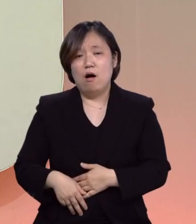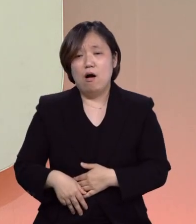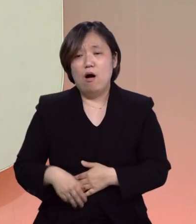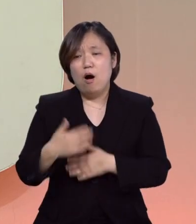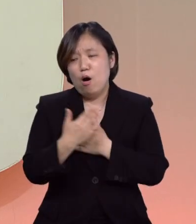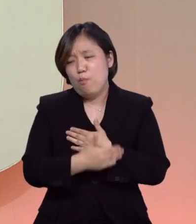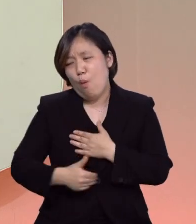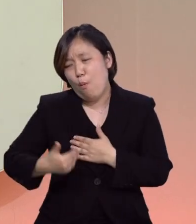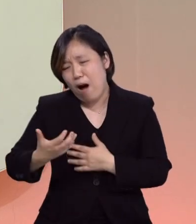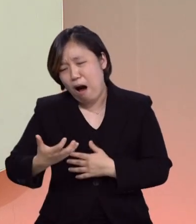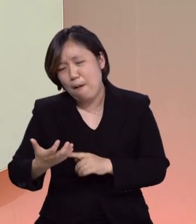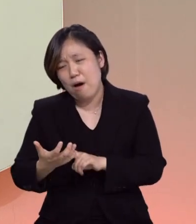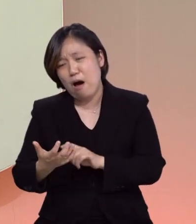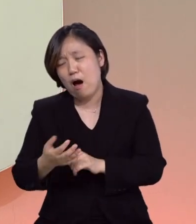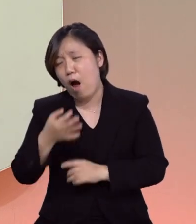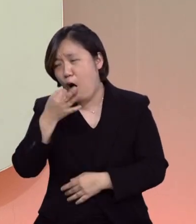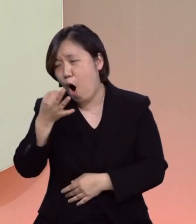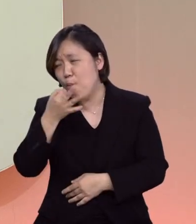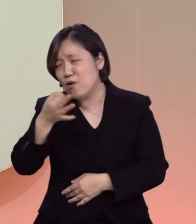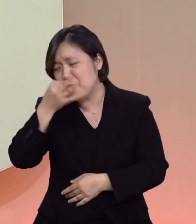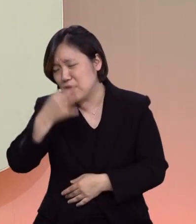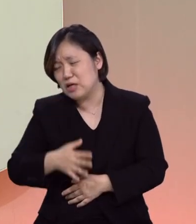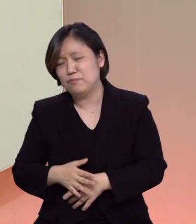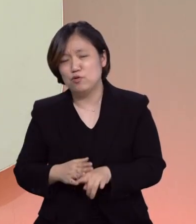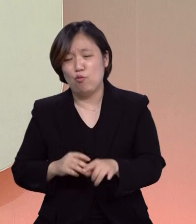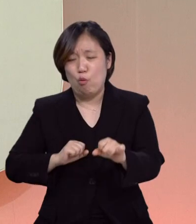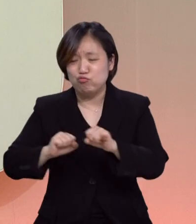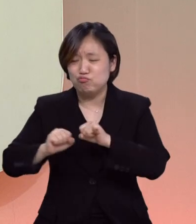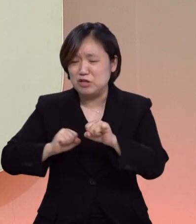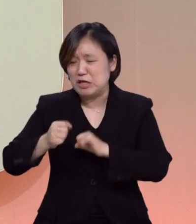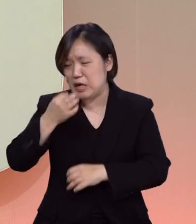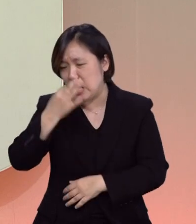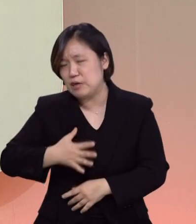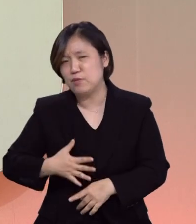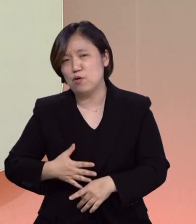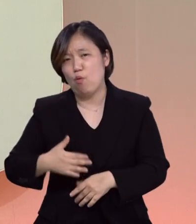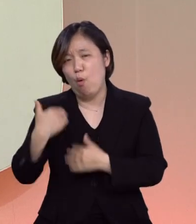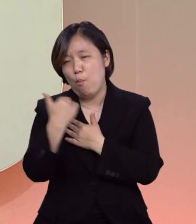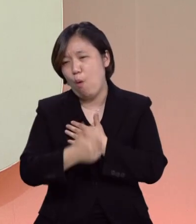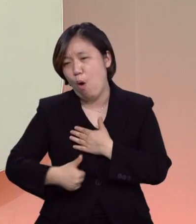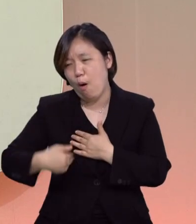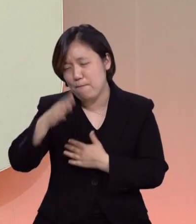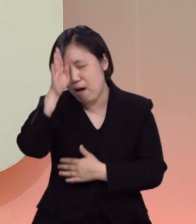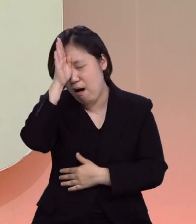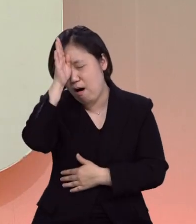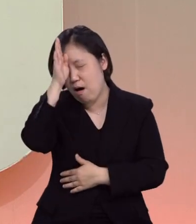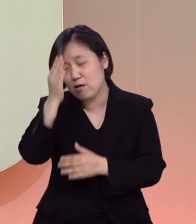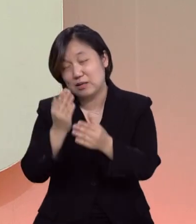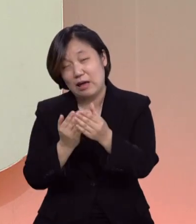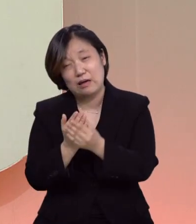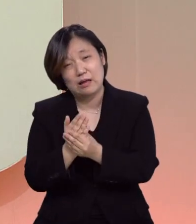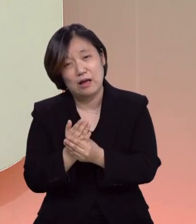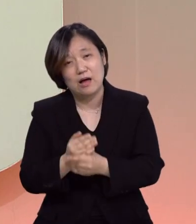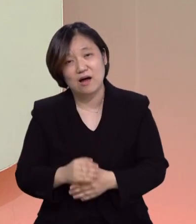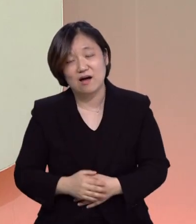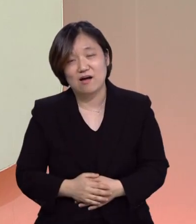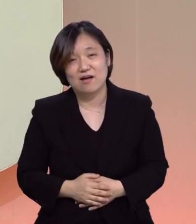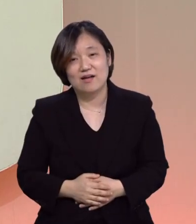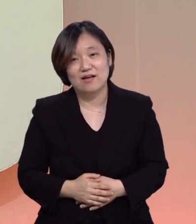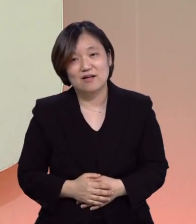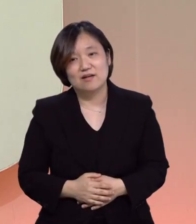뭐 염불도 못하고 몸도 움직이기가 힘들 정도로 몸이 악화가 되셨대요 여자 물소리가 듣던 분이